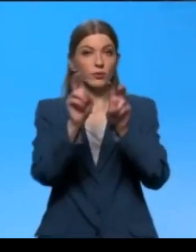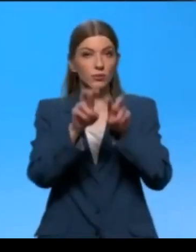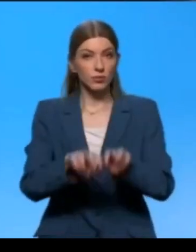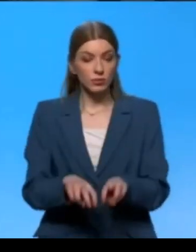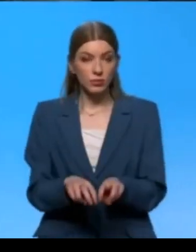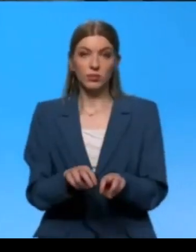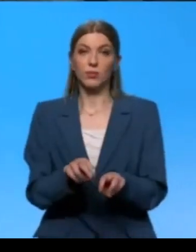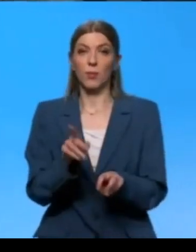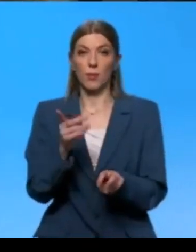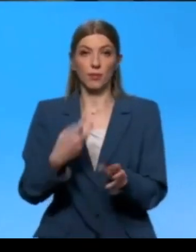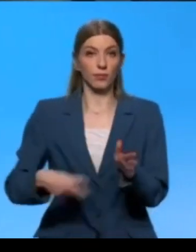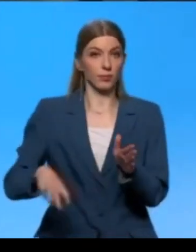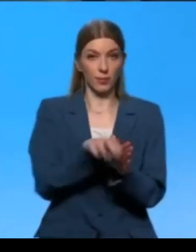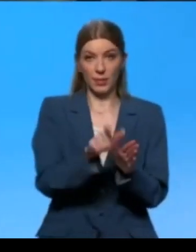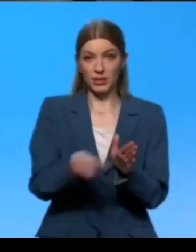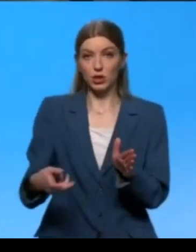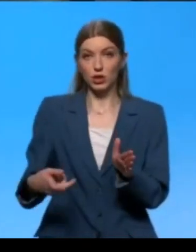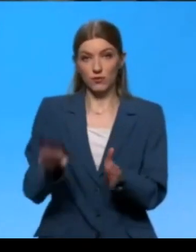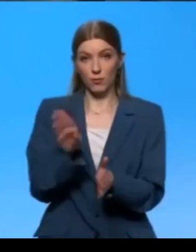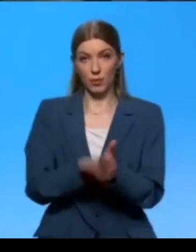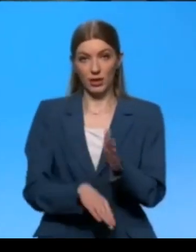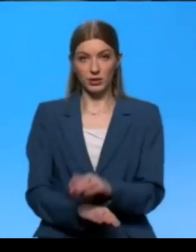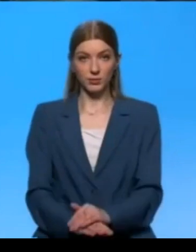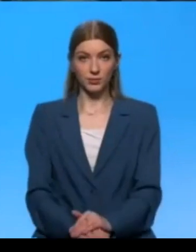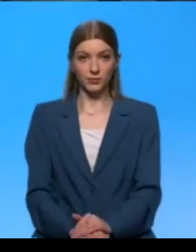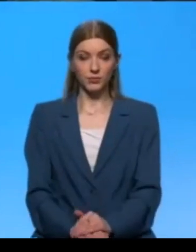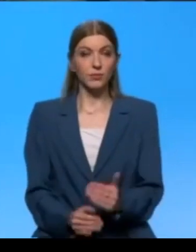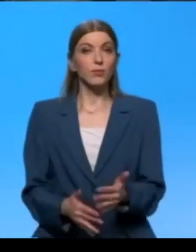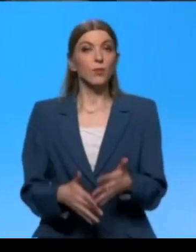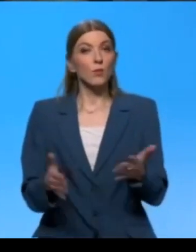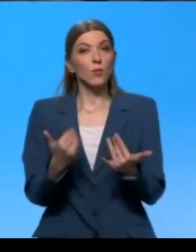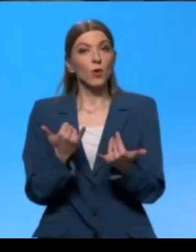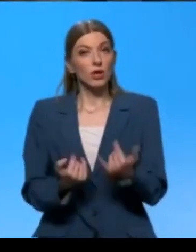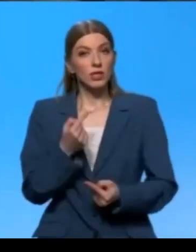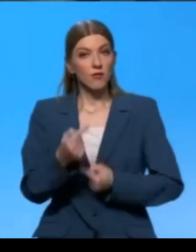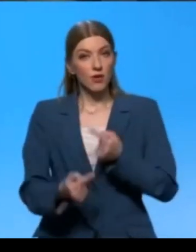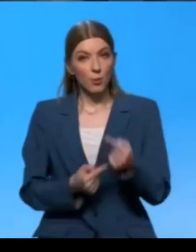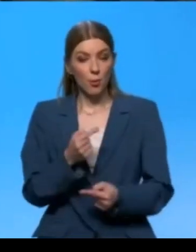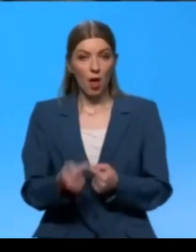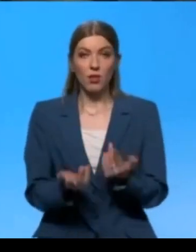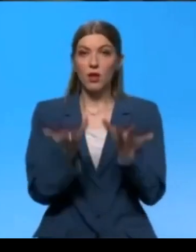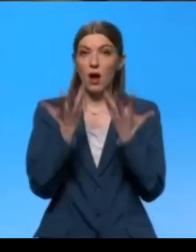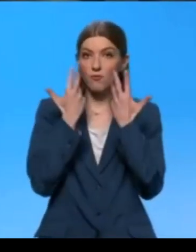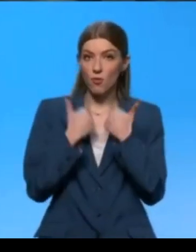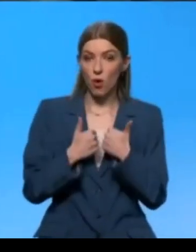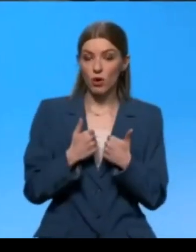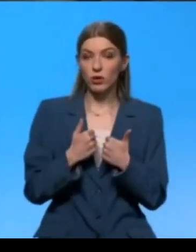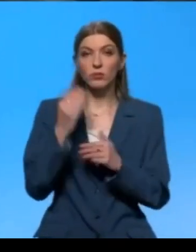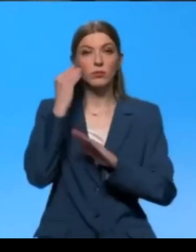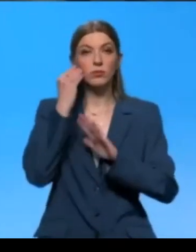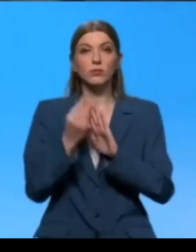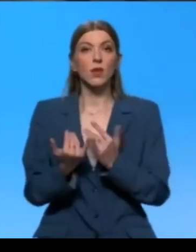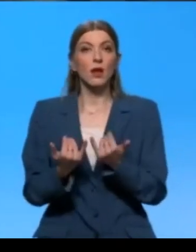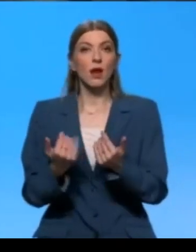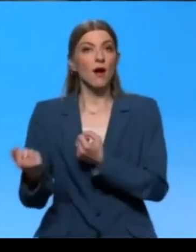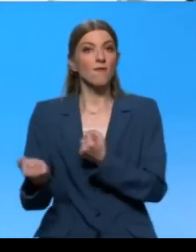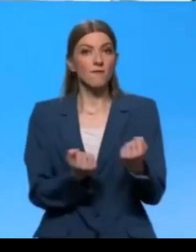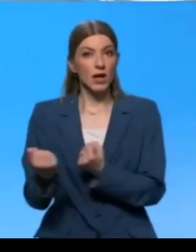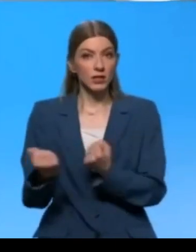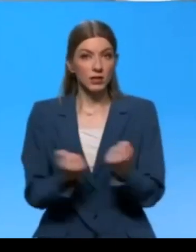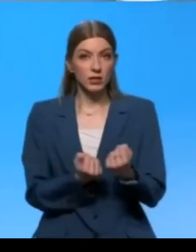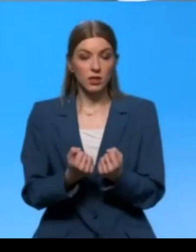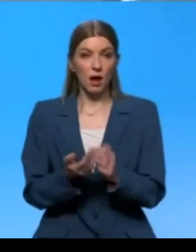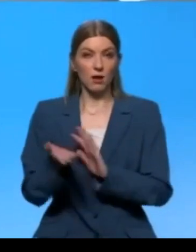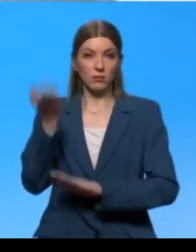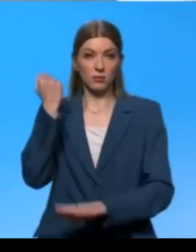пассажиров современнее и комфортнее поезде в плане водителя Роу кресло